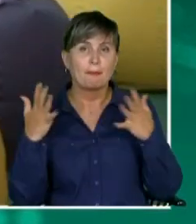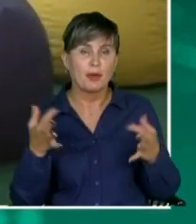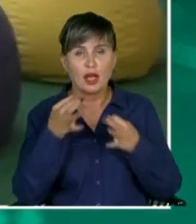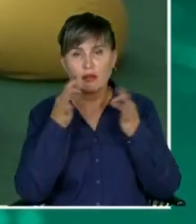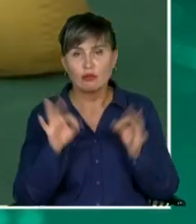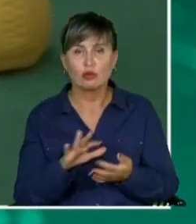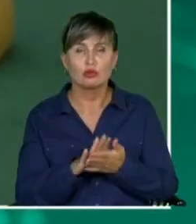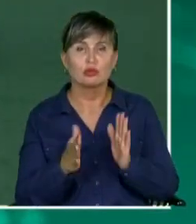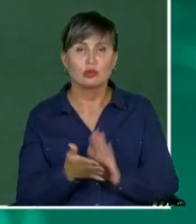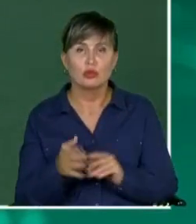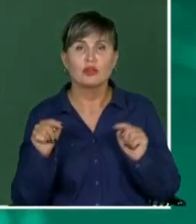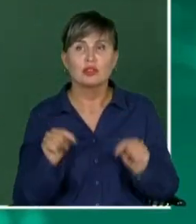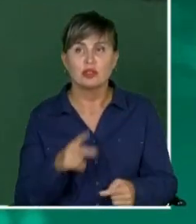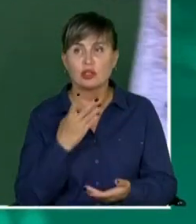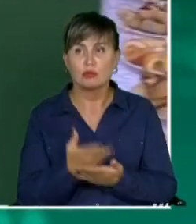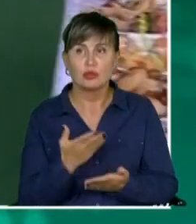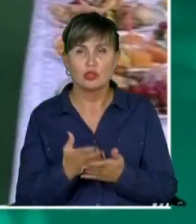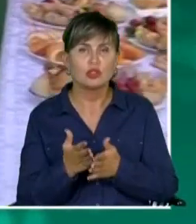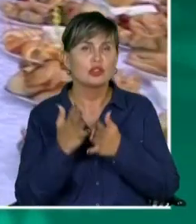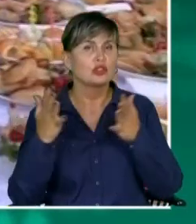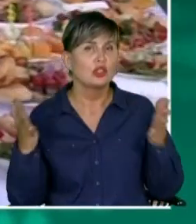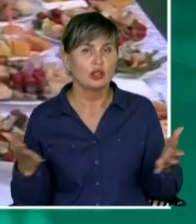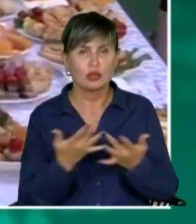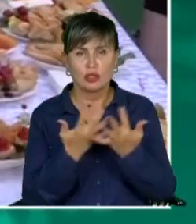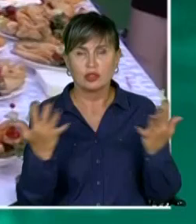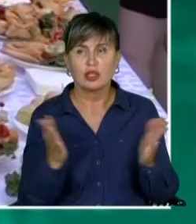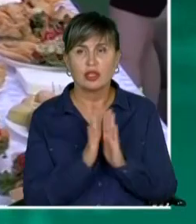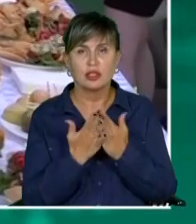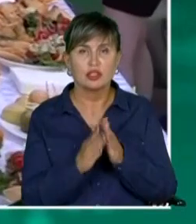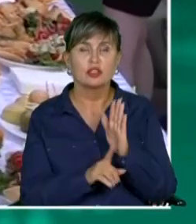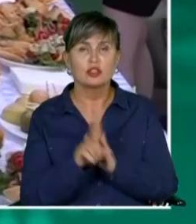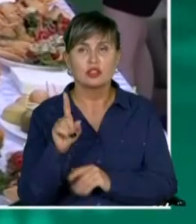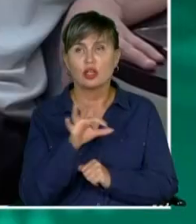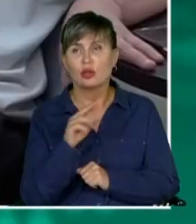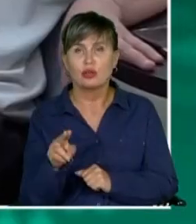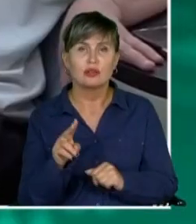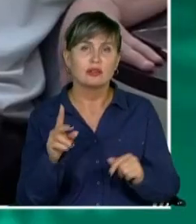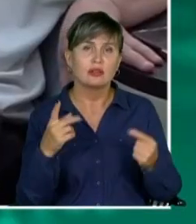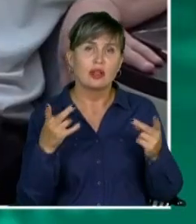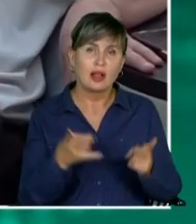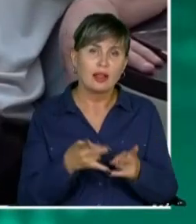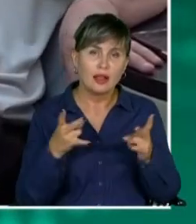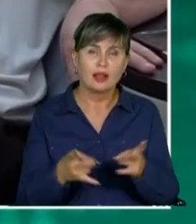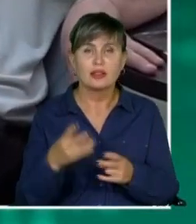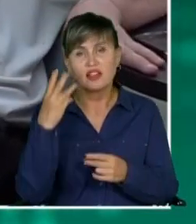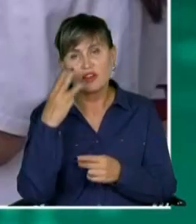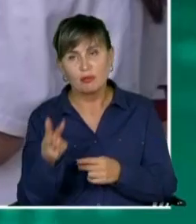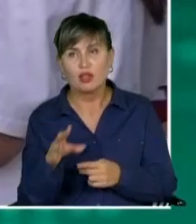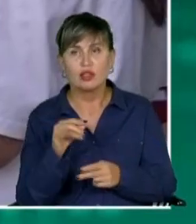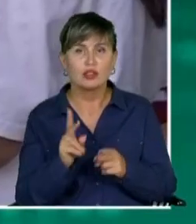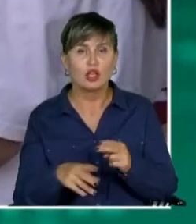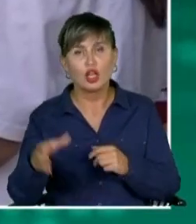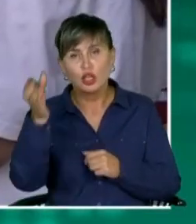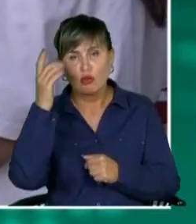комфортные условия. Здесь представлен широкий ассортимент книг, начиная от классики и современной прозы, и заканчивая